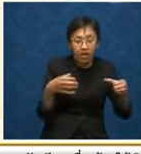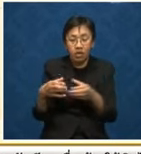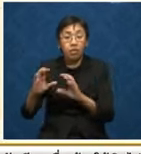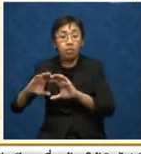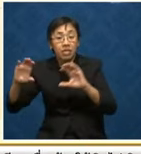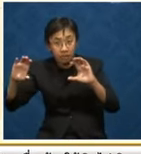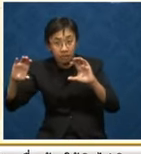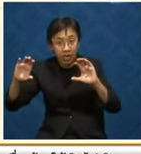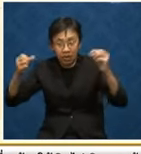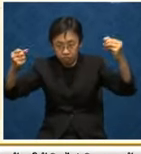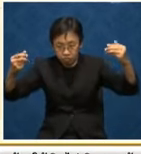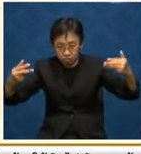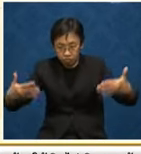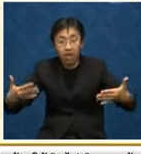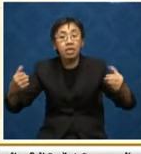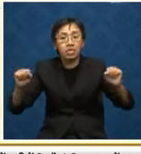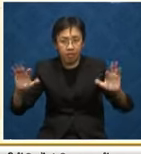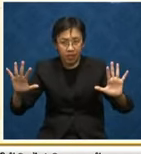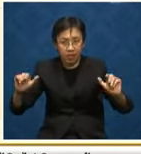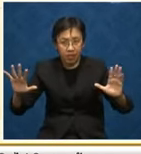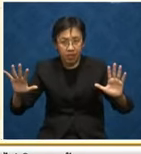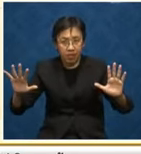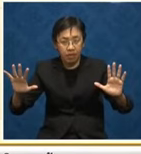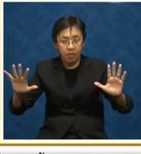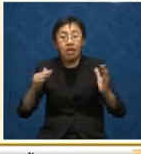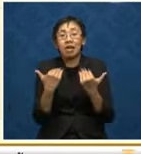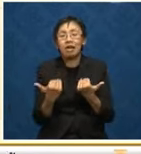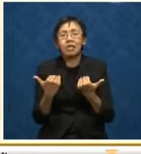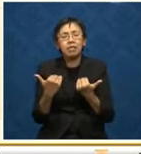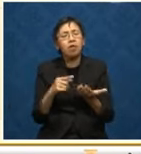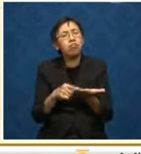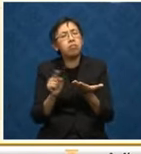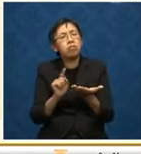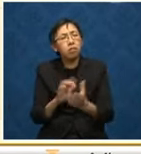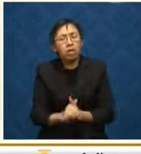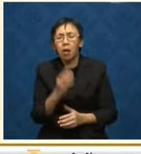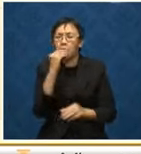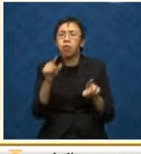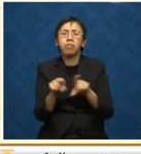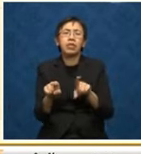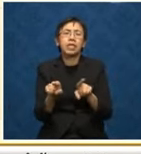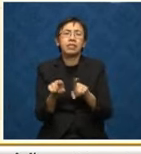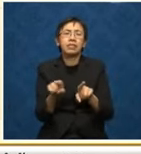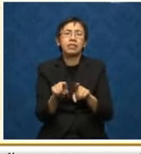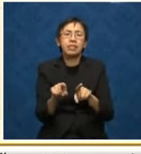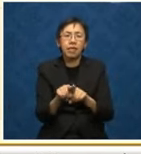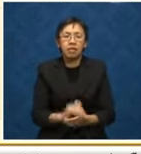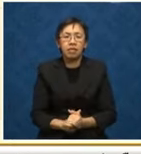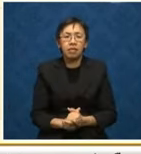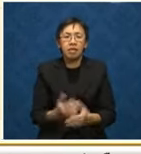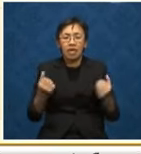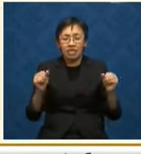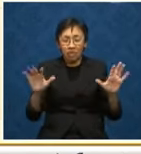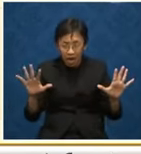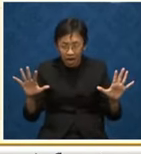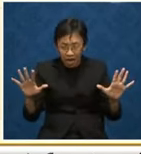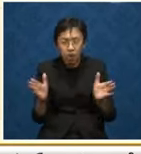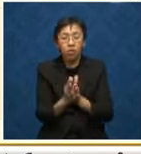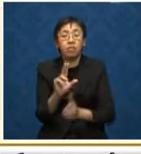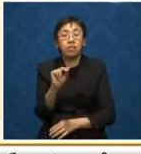ะครับฝ่ายละ15คนแต่คราวนี้ก็เสนอตรงกันนะครับว่า30คน